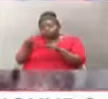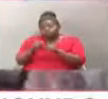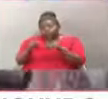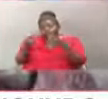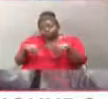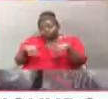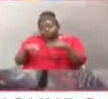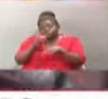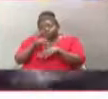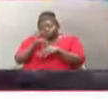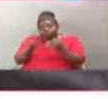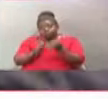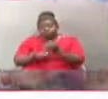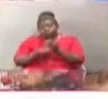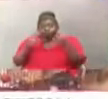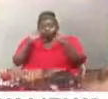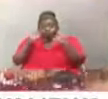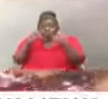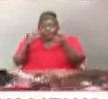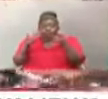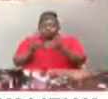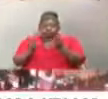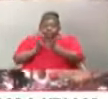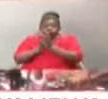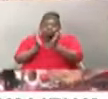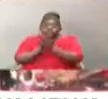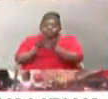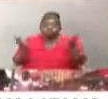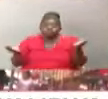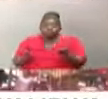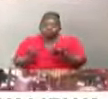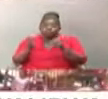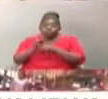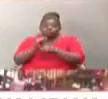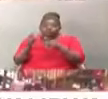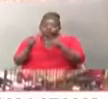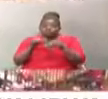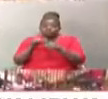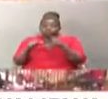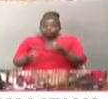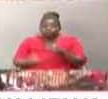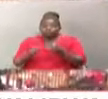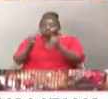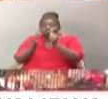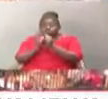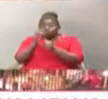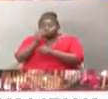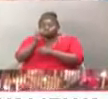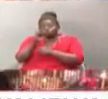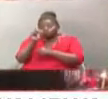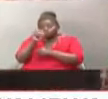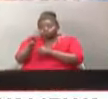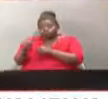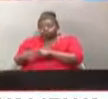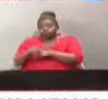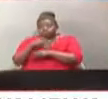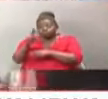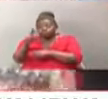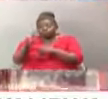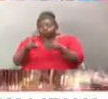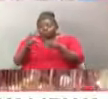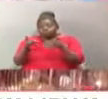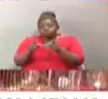nyo. Mukufuni lava tembe ye chifo, alambu dewe bako lirange chifo. Chitu dekubugazibwa yika kumi inga alambu zidua. Ma director me